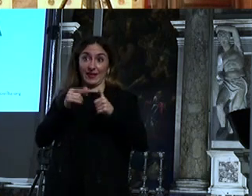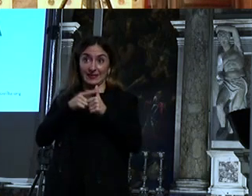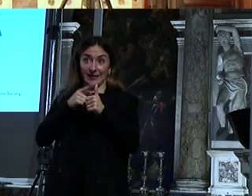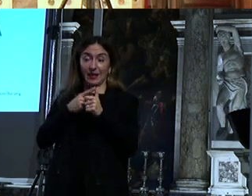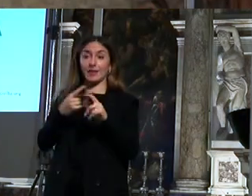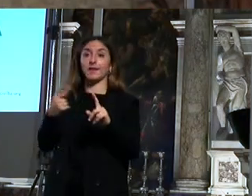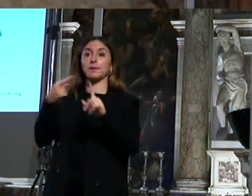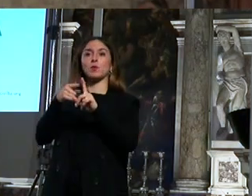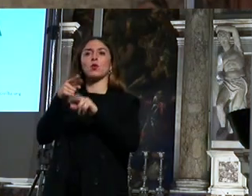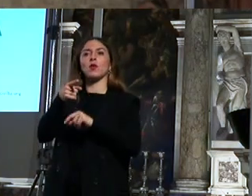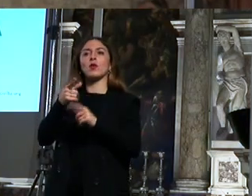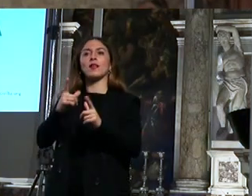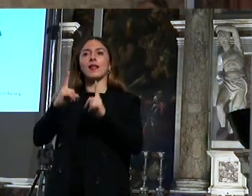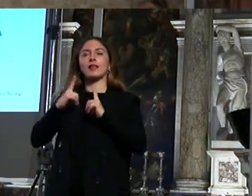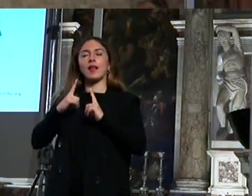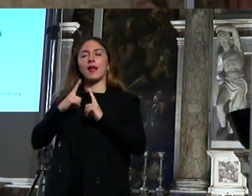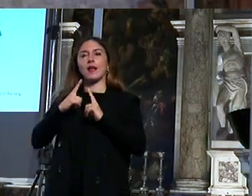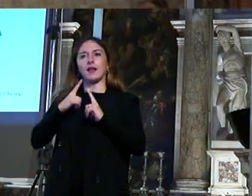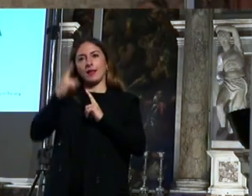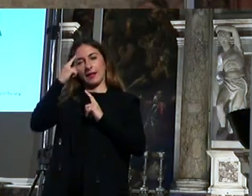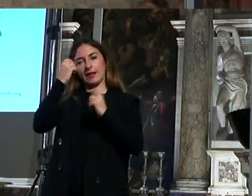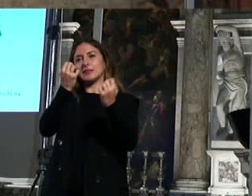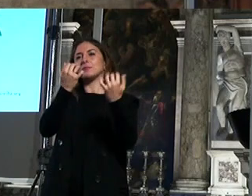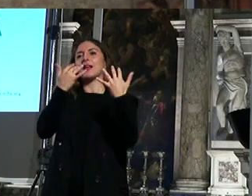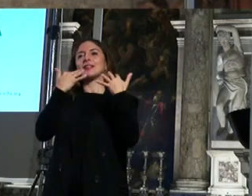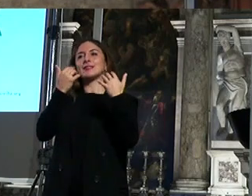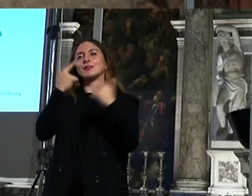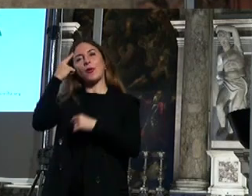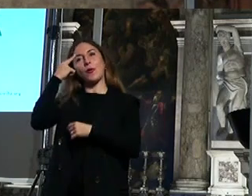ci dà ispirazione anno dopo anno